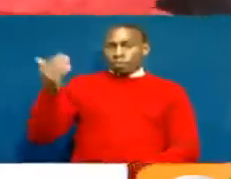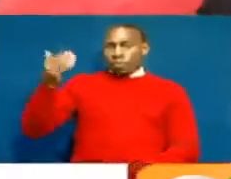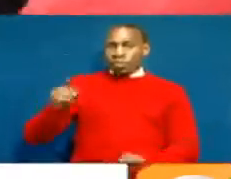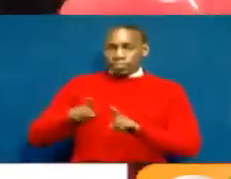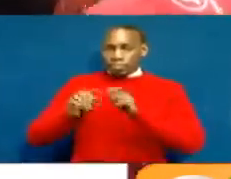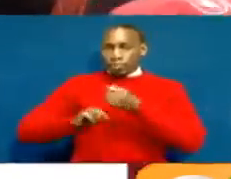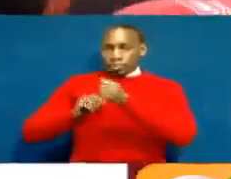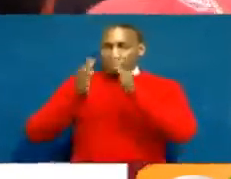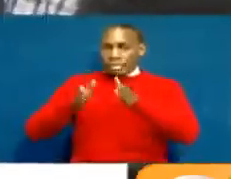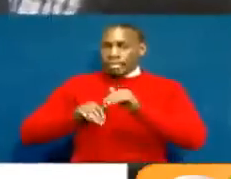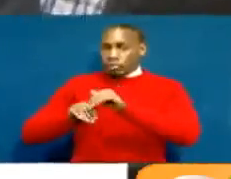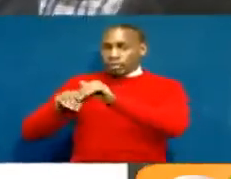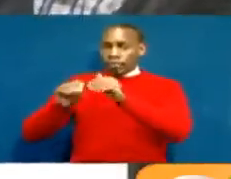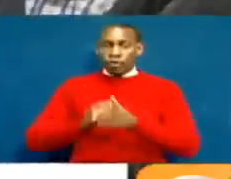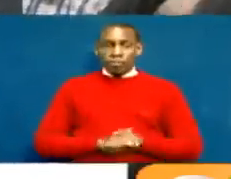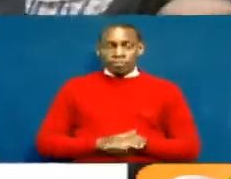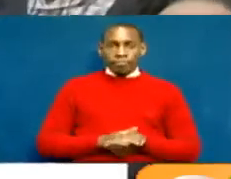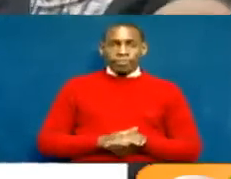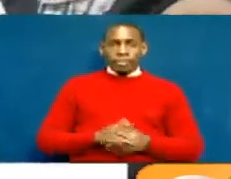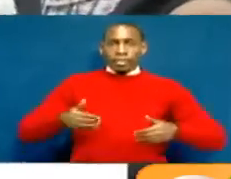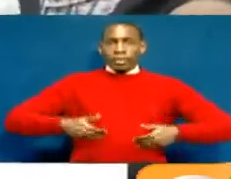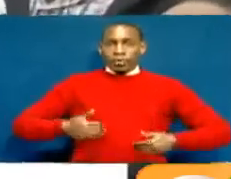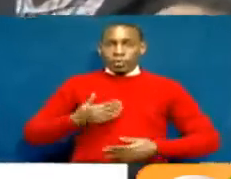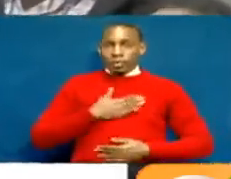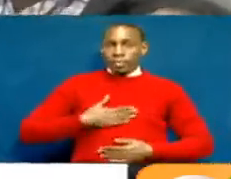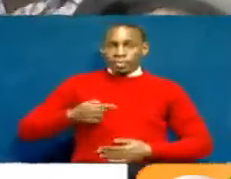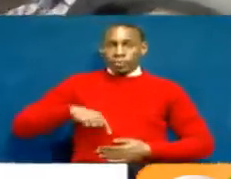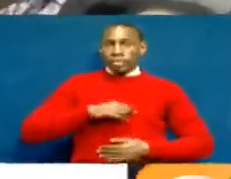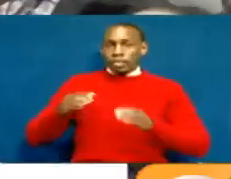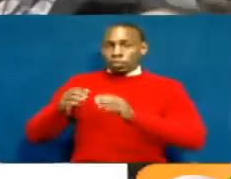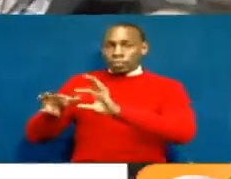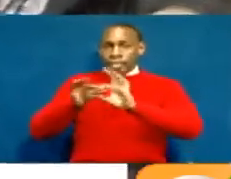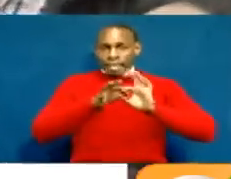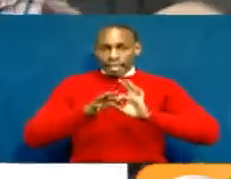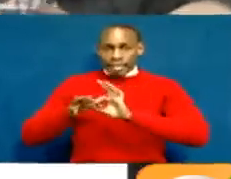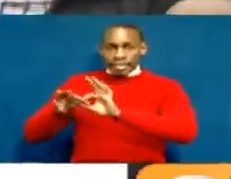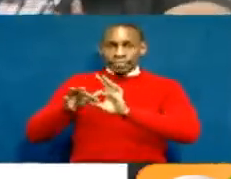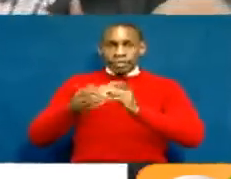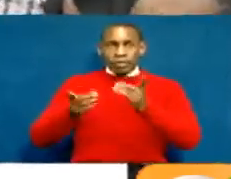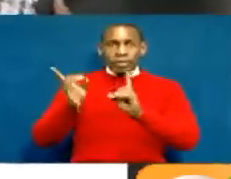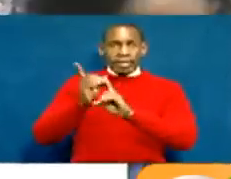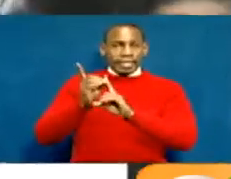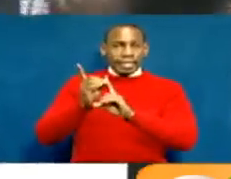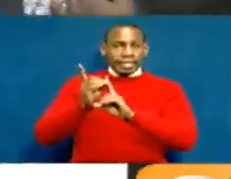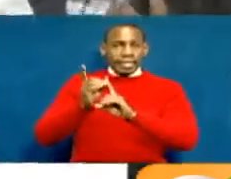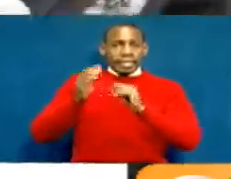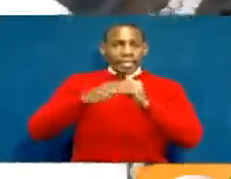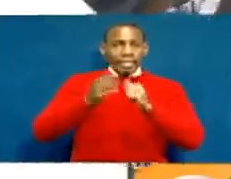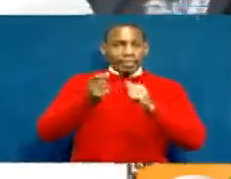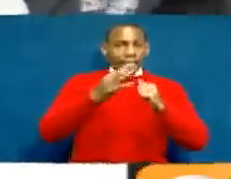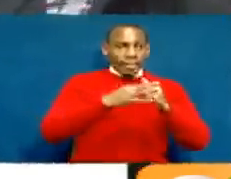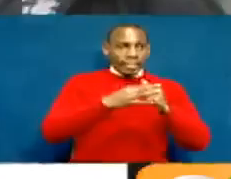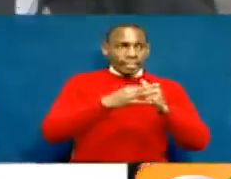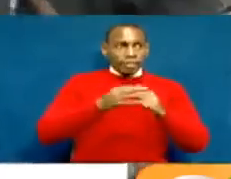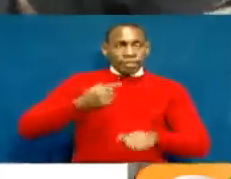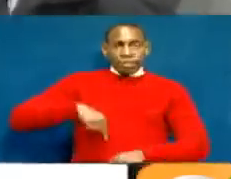viongozi walioandamana naye. Sema tafadhali, sisi ni watu wa Azimio na kuja tarehe 9 mwezi wa